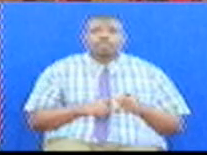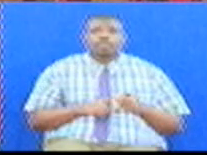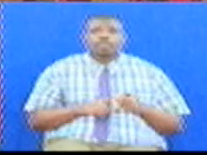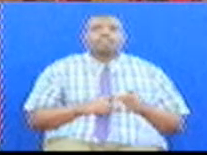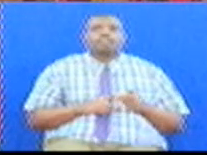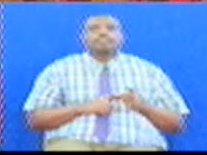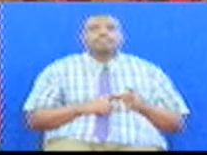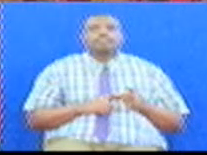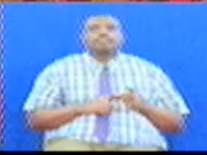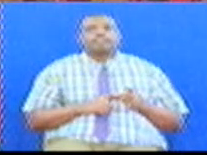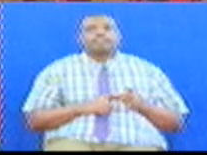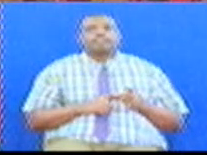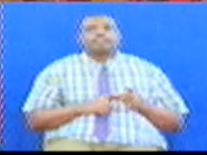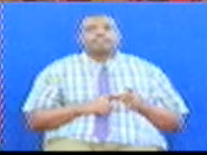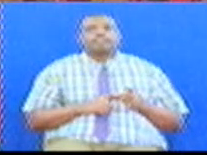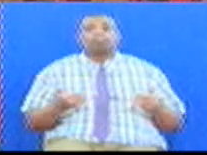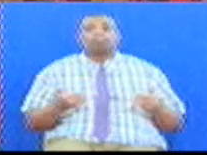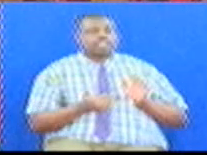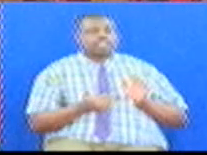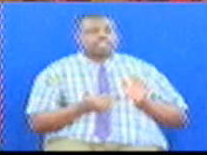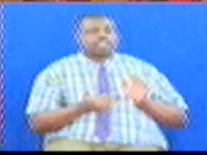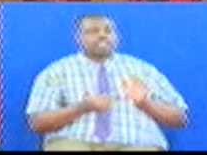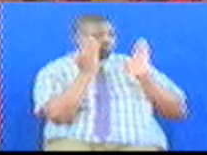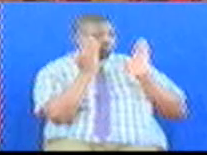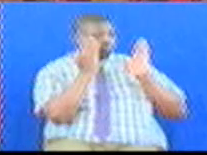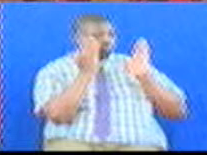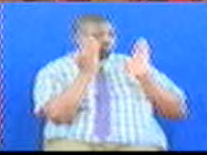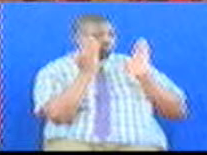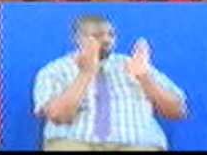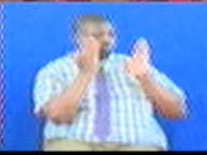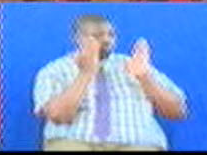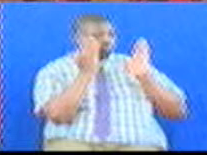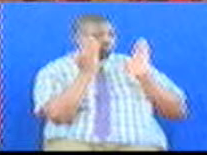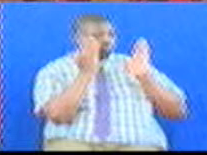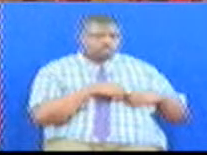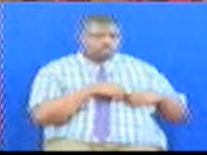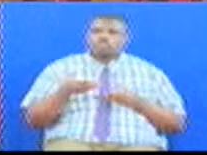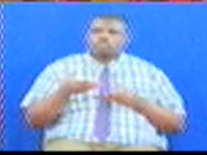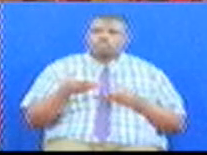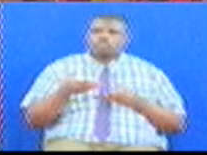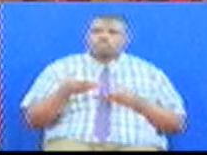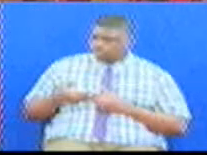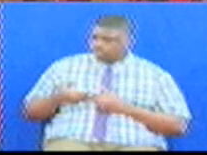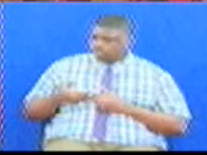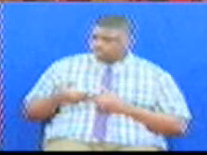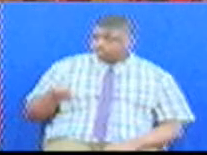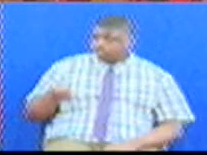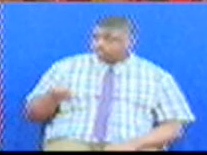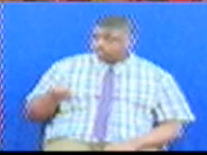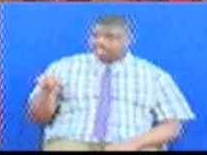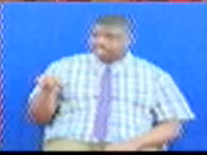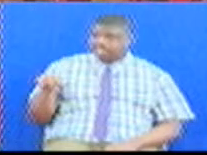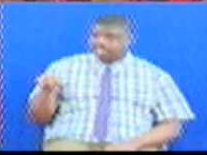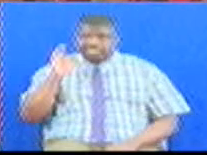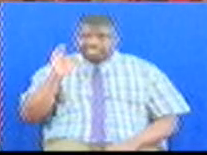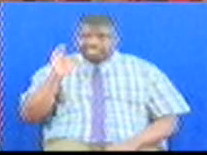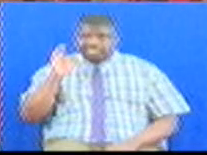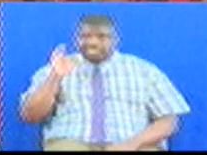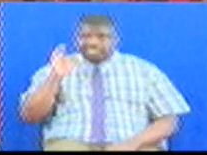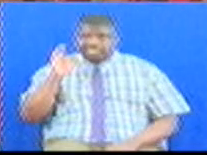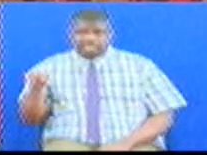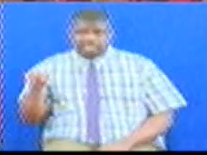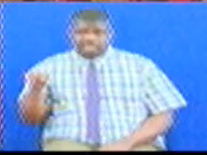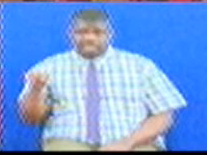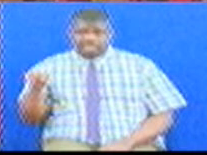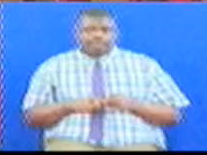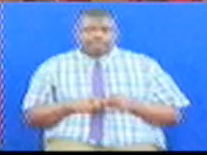nipende tu Attorney General, mwanasheria mkuu, ukubali na upokee pongezi hizi, lakini pia sasa unisikilize kwa umakini